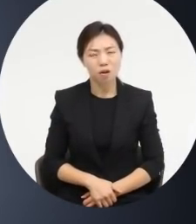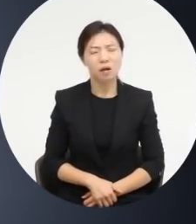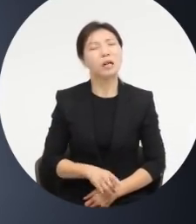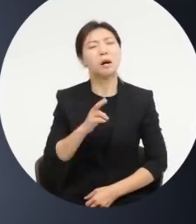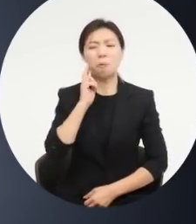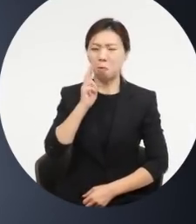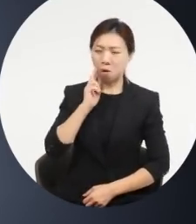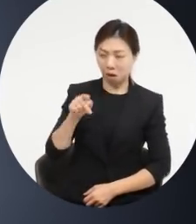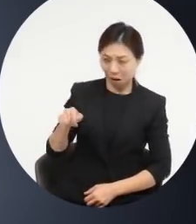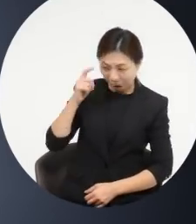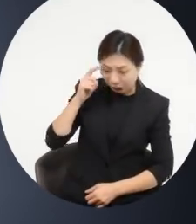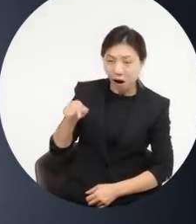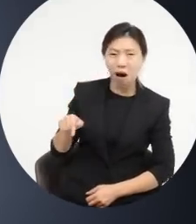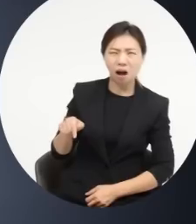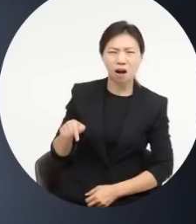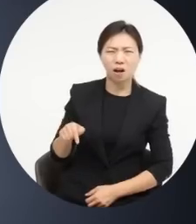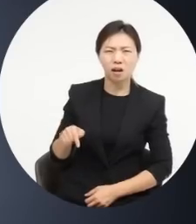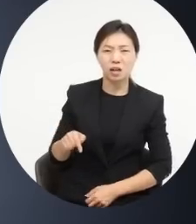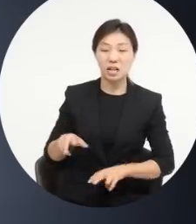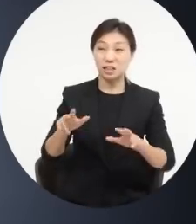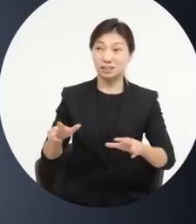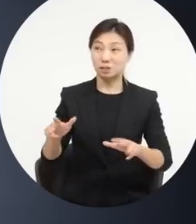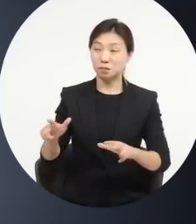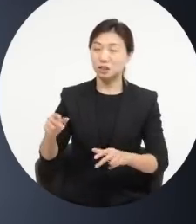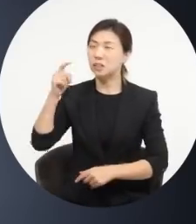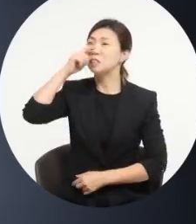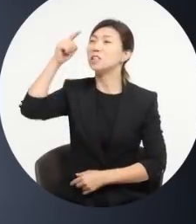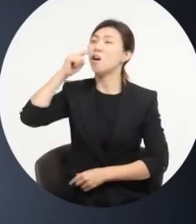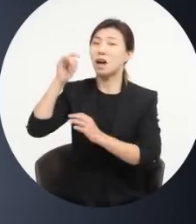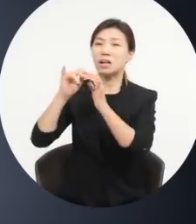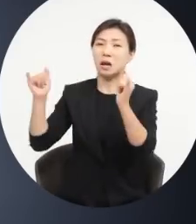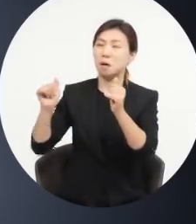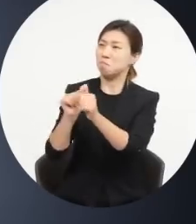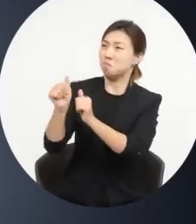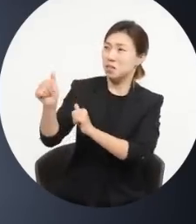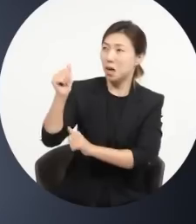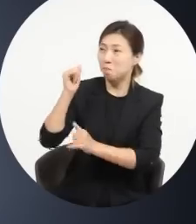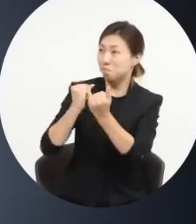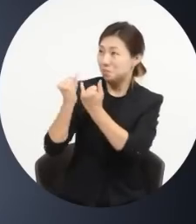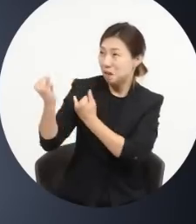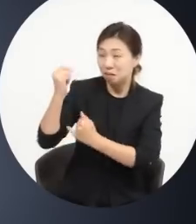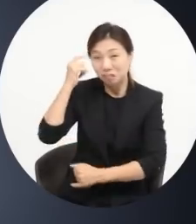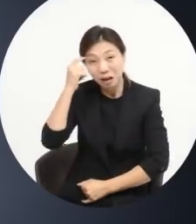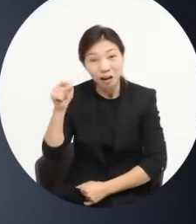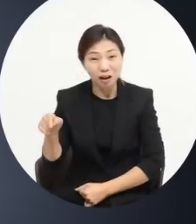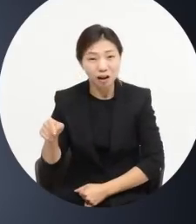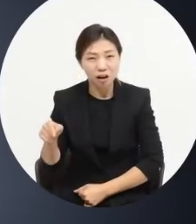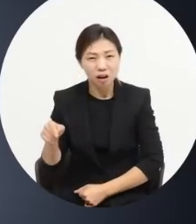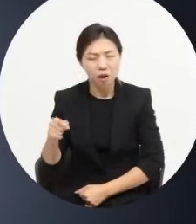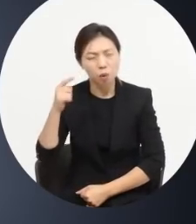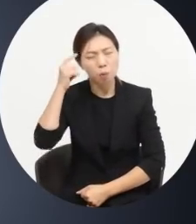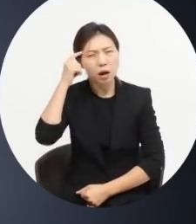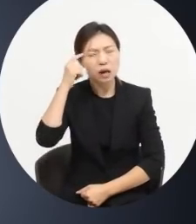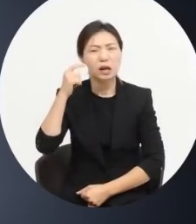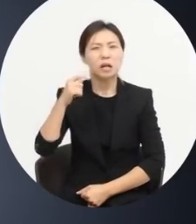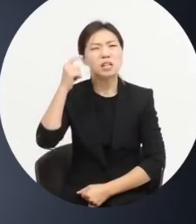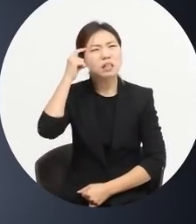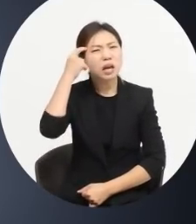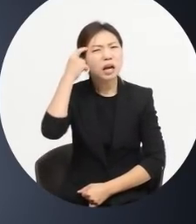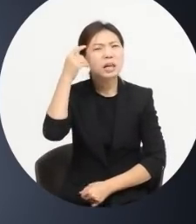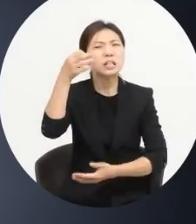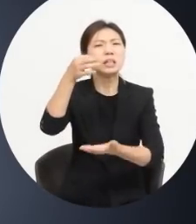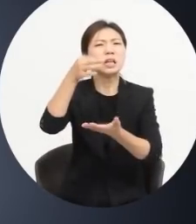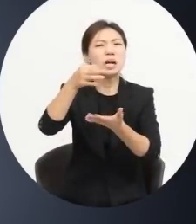원숭이 같다. 그래. 지금은 서양 사람이 더 잘생겼다고 보여지잖아요. 왜냐, 우리가 가치 기준을 서양에